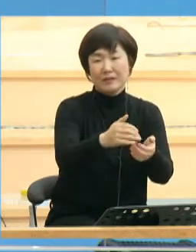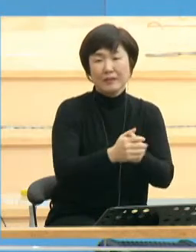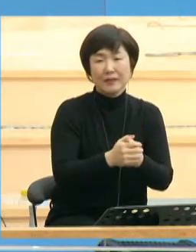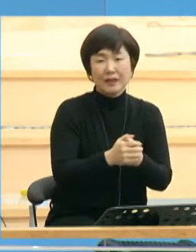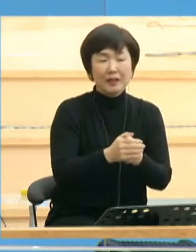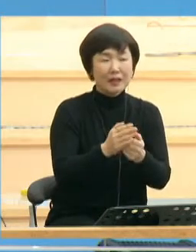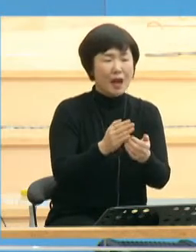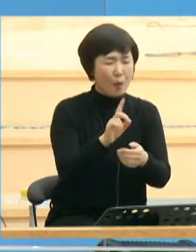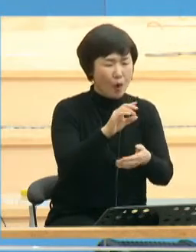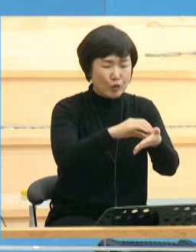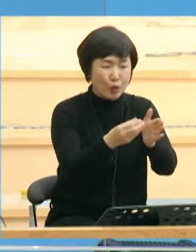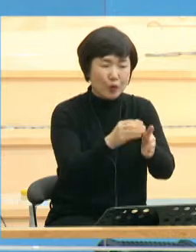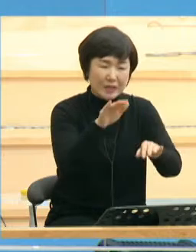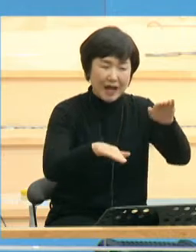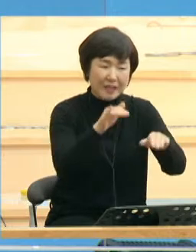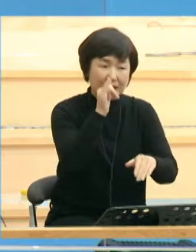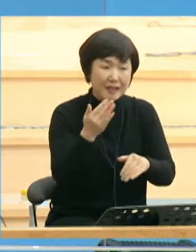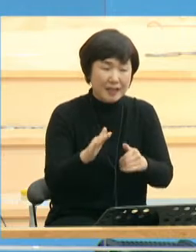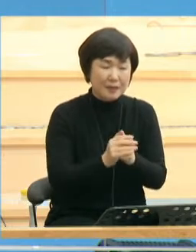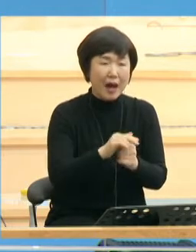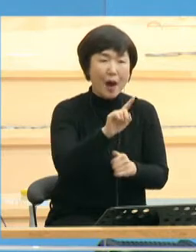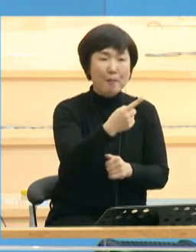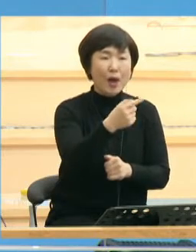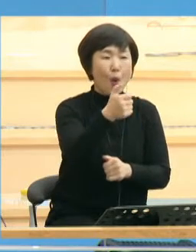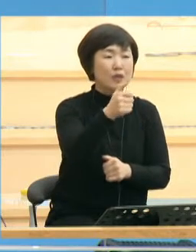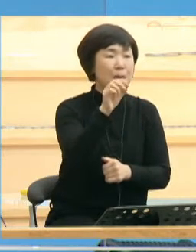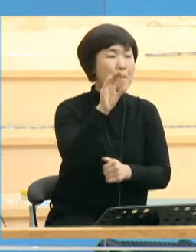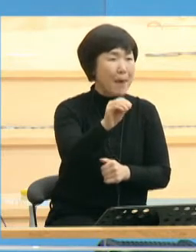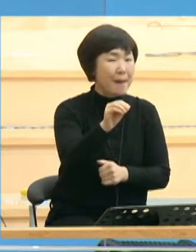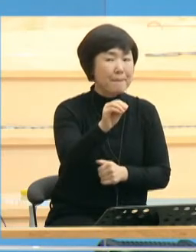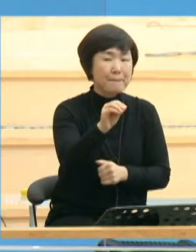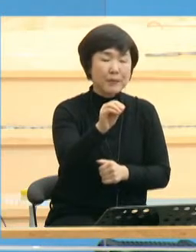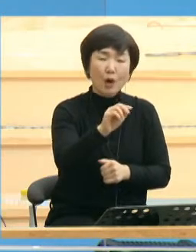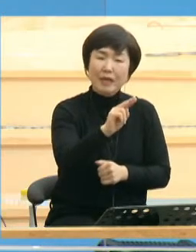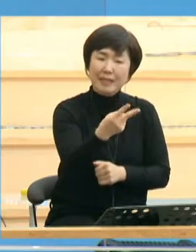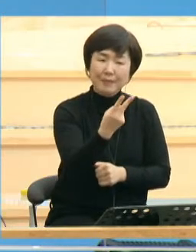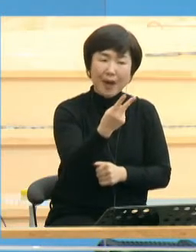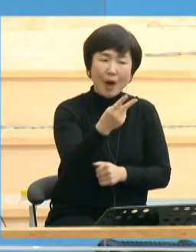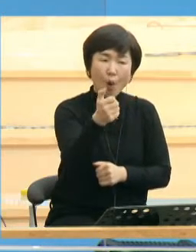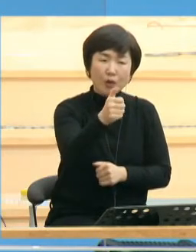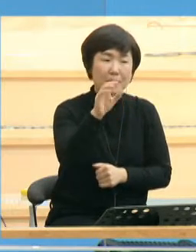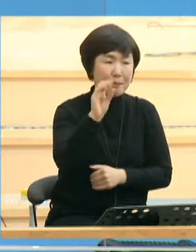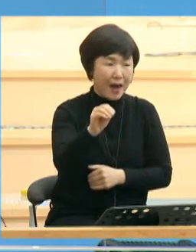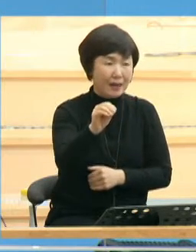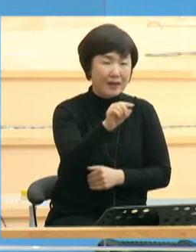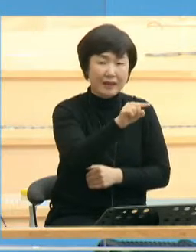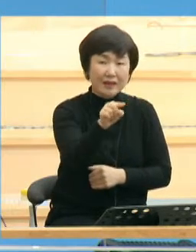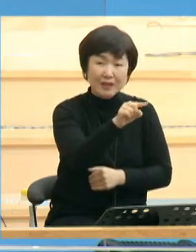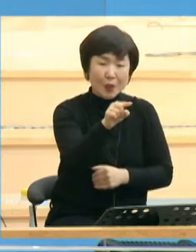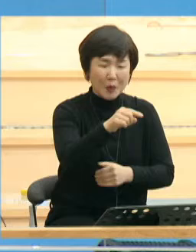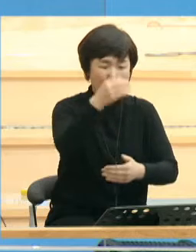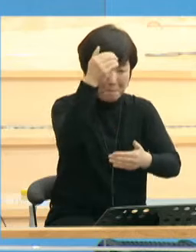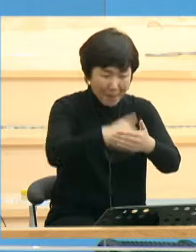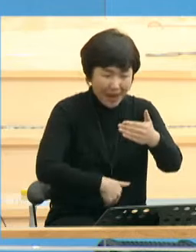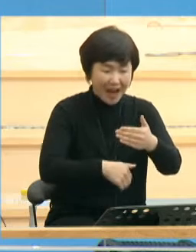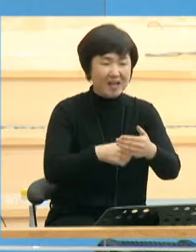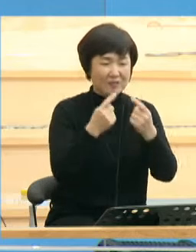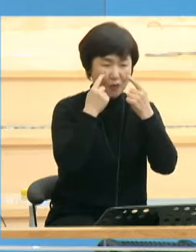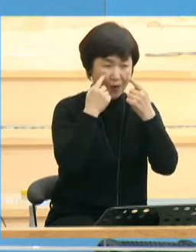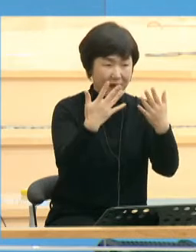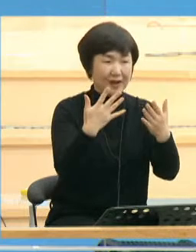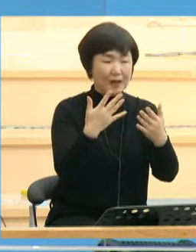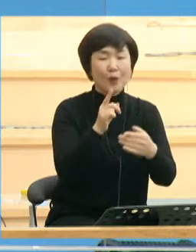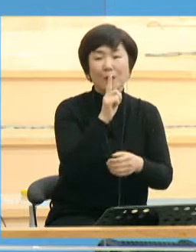차이가 좀 있습니다만 대략 150만 명에서 200만명이 150만 명 정도로 빼야 정확하다 그렇게